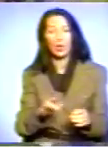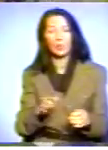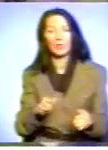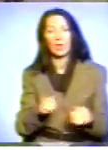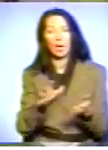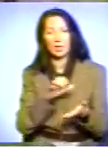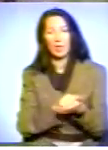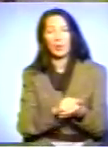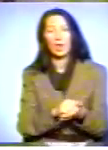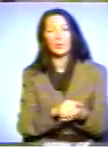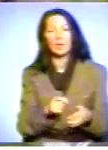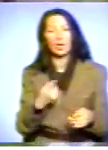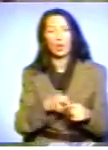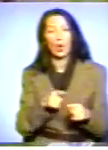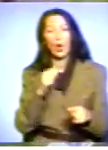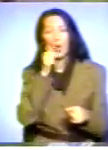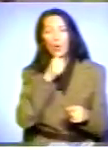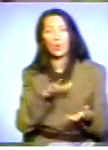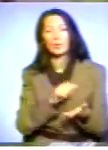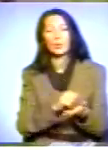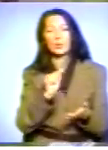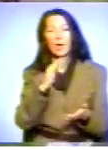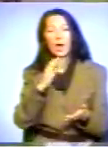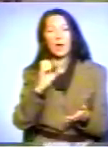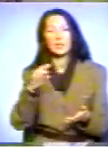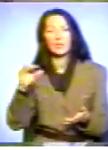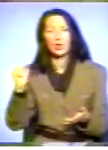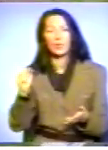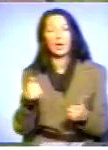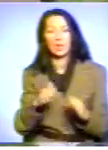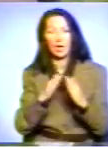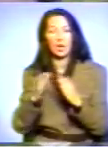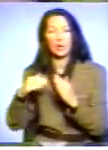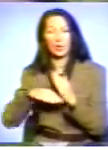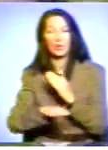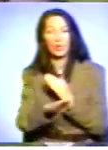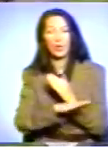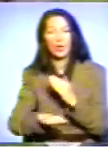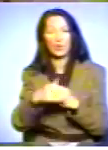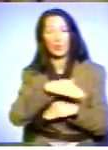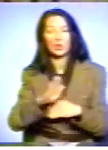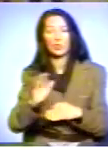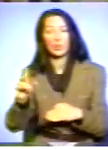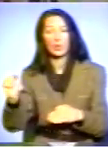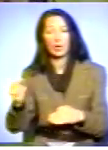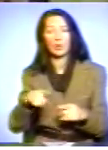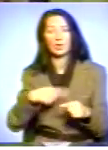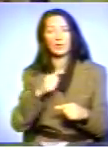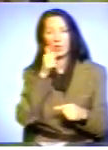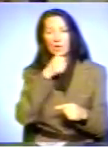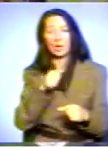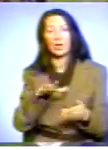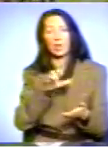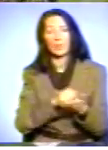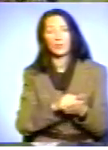Того року займалися асфальтуванням дворів по вулиці Володимира Великого. І на слідуючий рік плануємо трошки зайнятися вже Дмитра